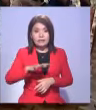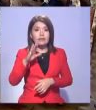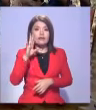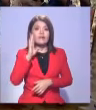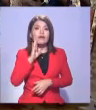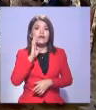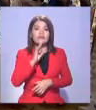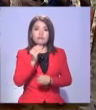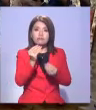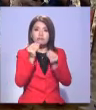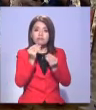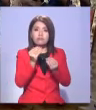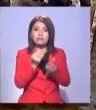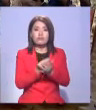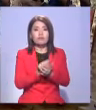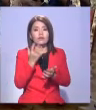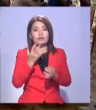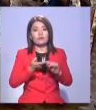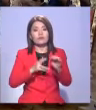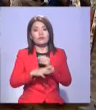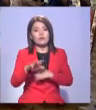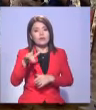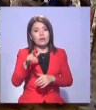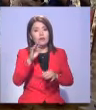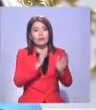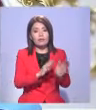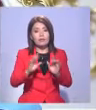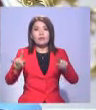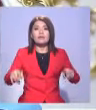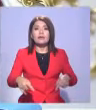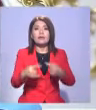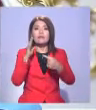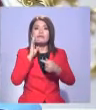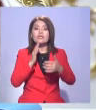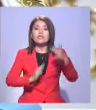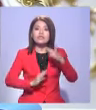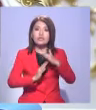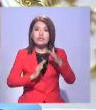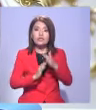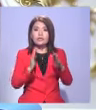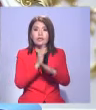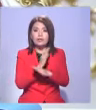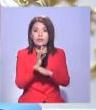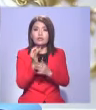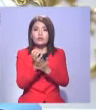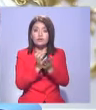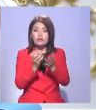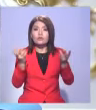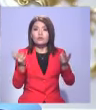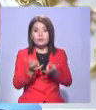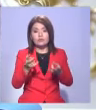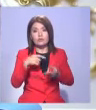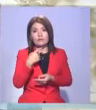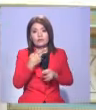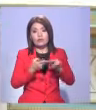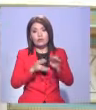көзі деген мақал бар. Мемлекеттеріміз су саясатын қалыптастыру кезінде судың шектеулі табиғи ресурс екенін ескеруі тиіс деп